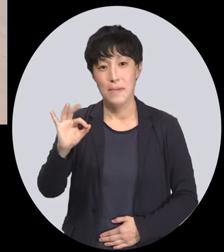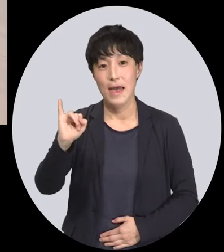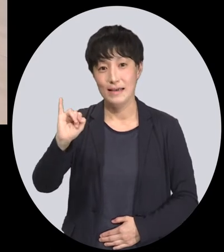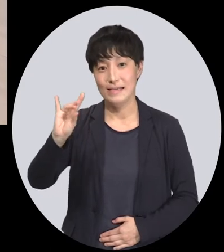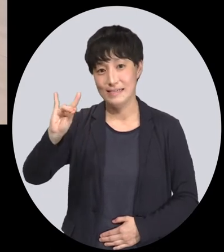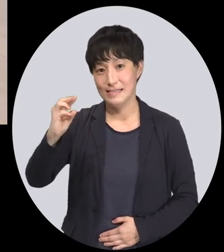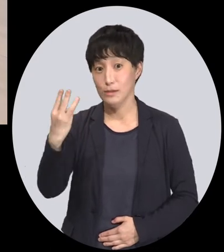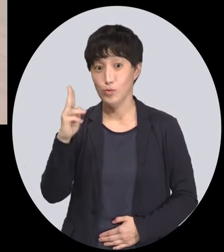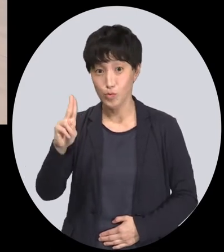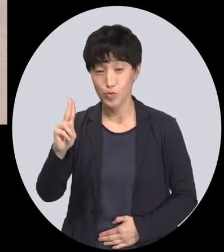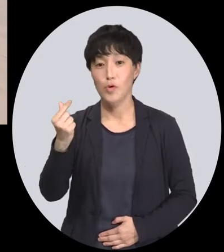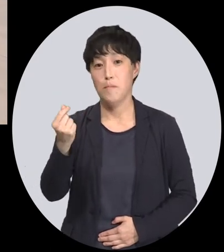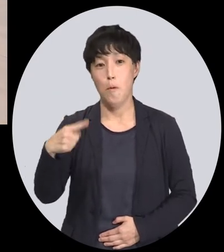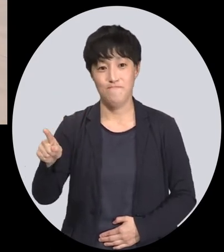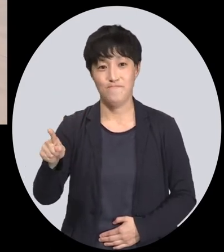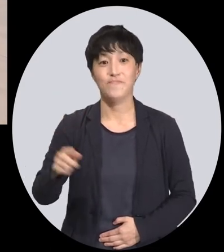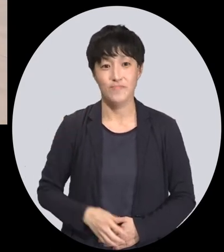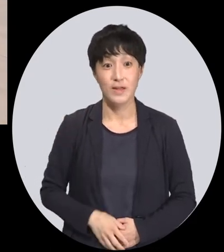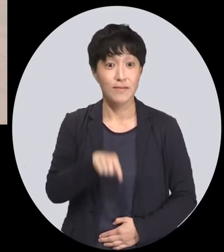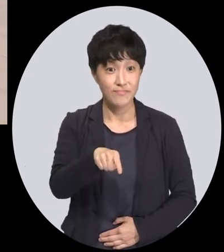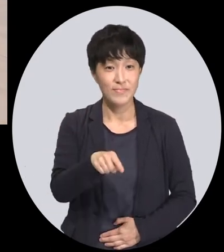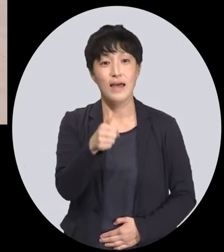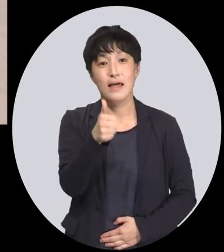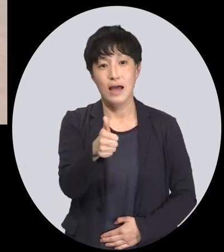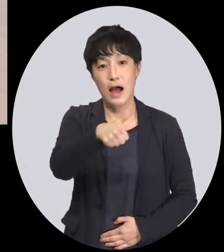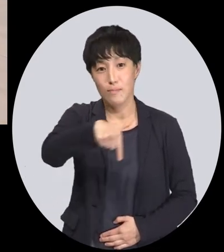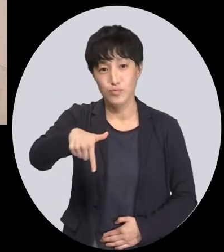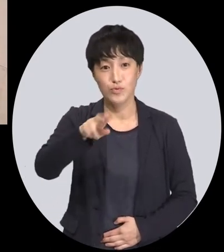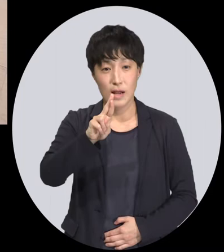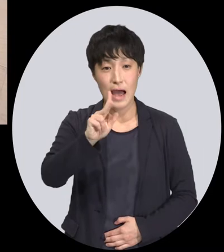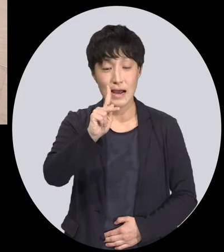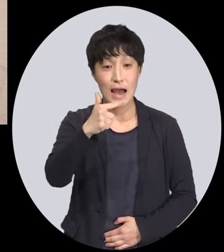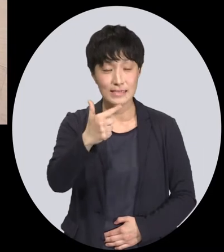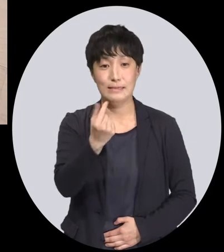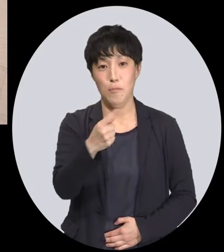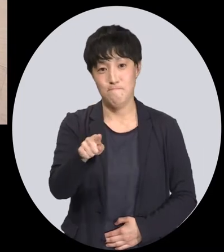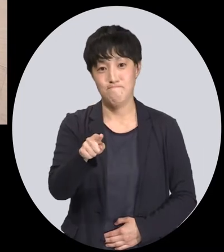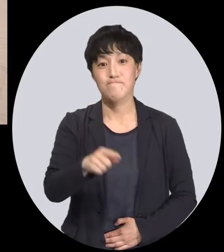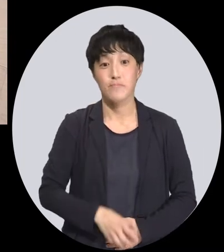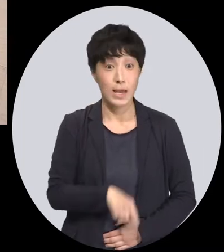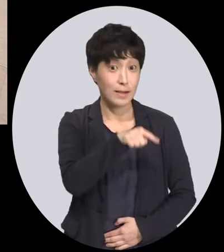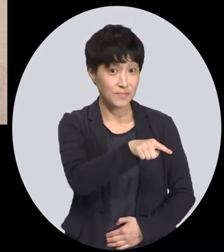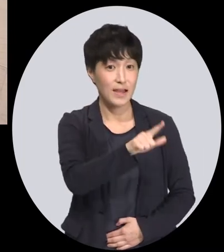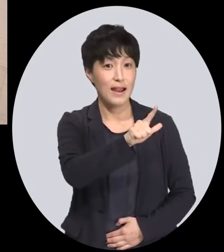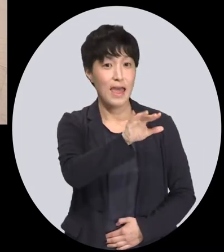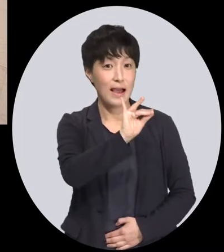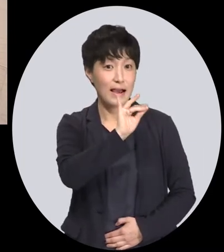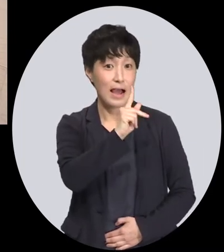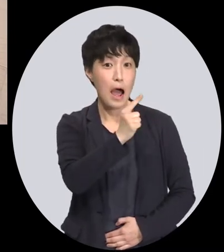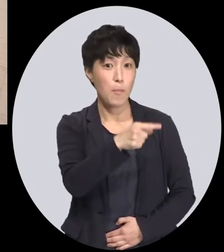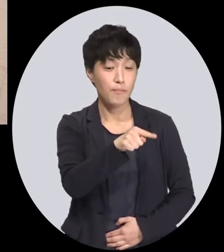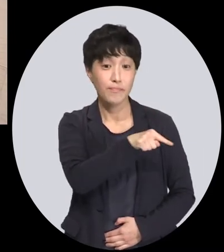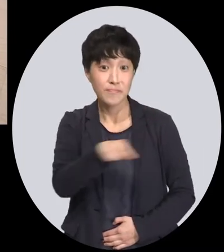下とかれいか本とか5つのもんがあるんですねでここから皆さんは字有利どこから